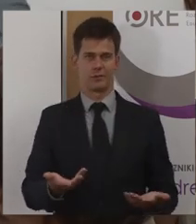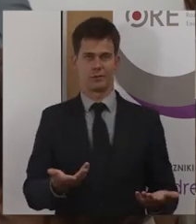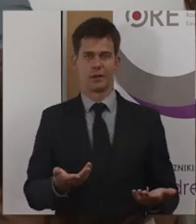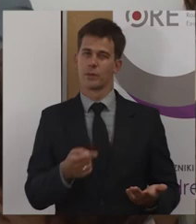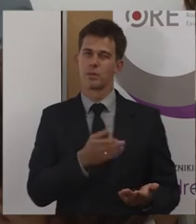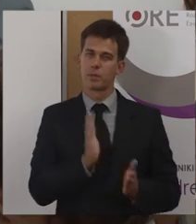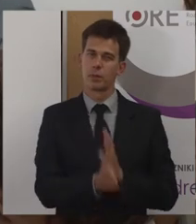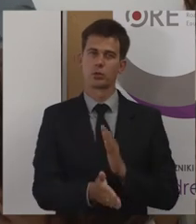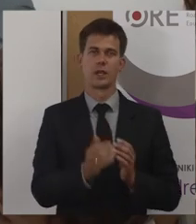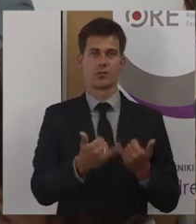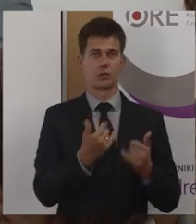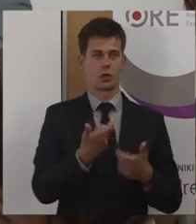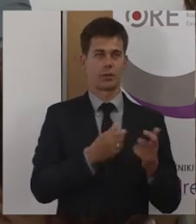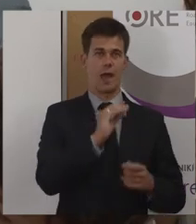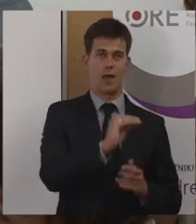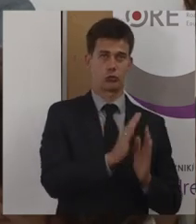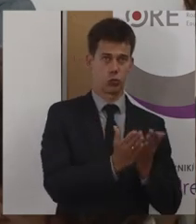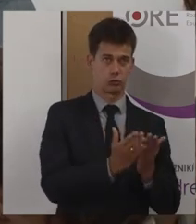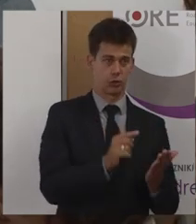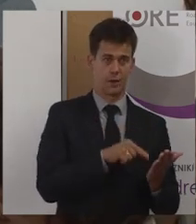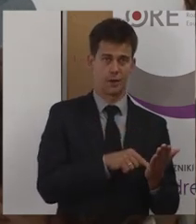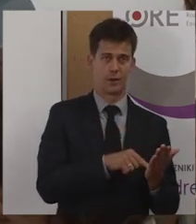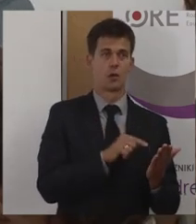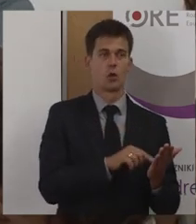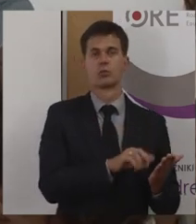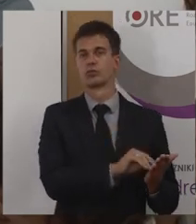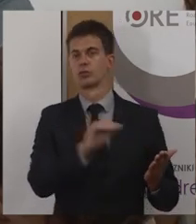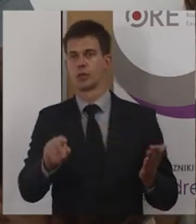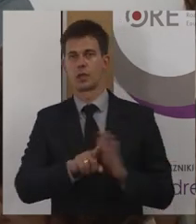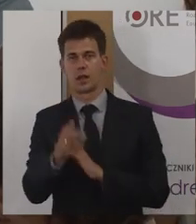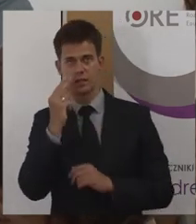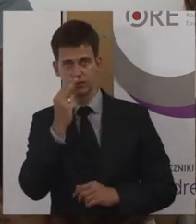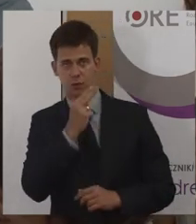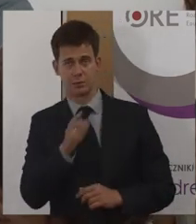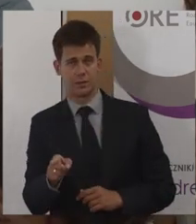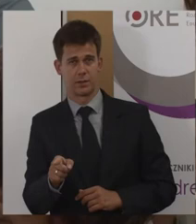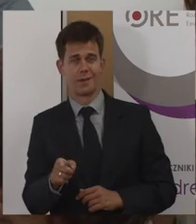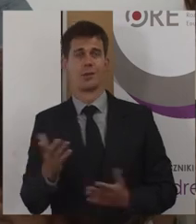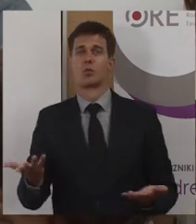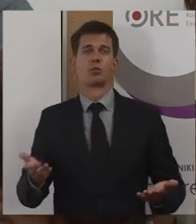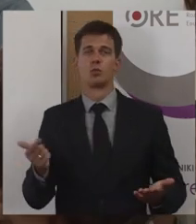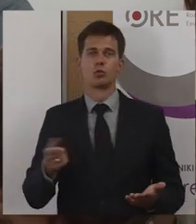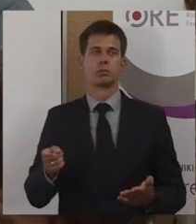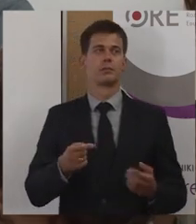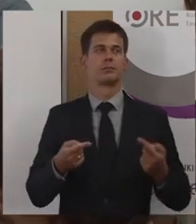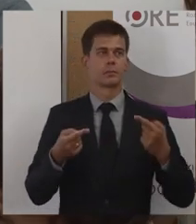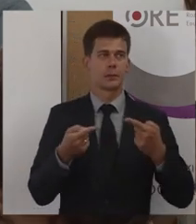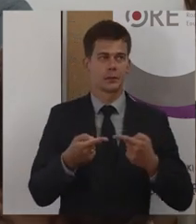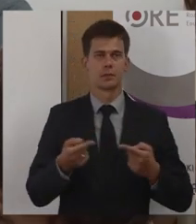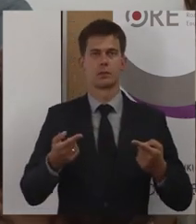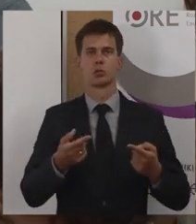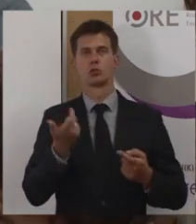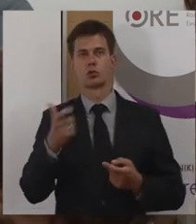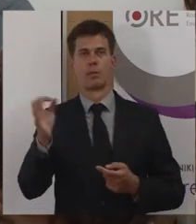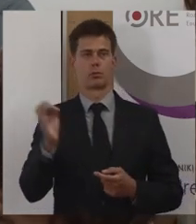te podręczniki, jeżeli miałyby być modelem, który, a pewnie tak należy w tą stronę iść, żeby to było